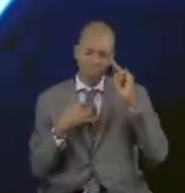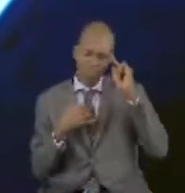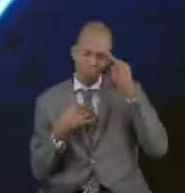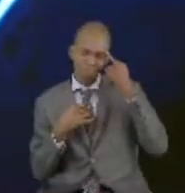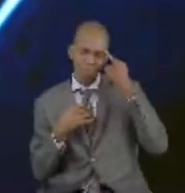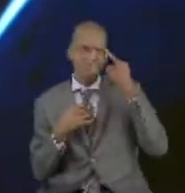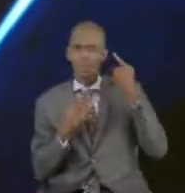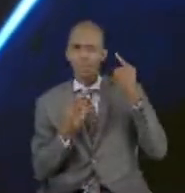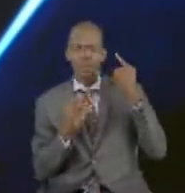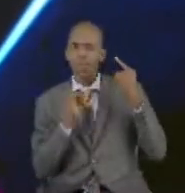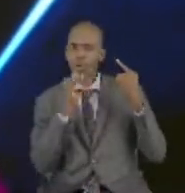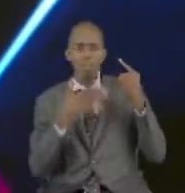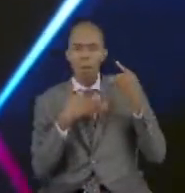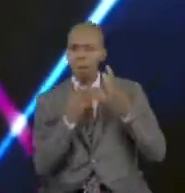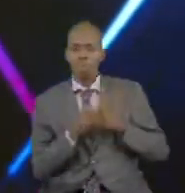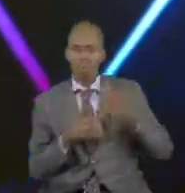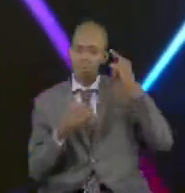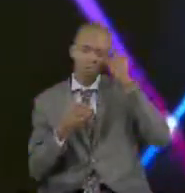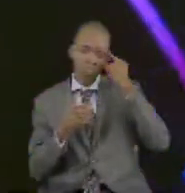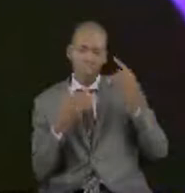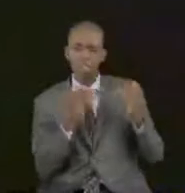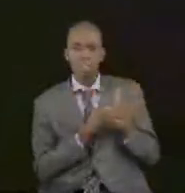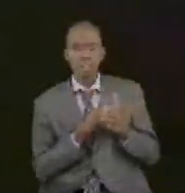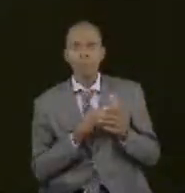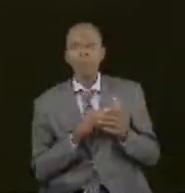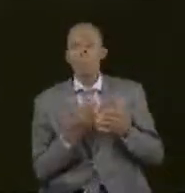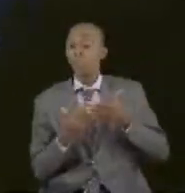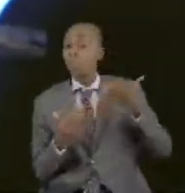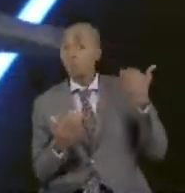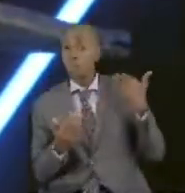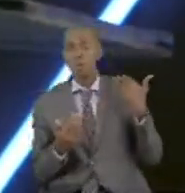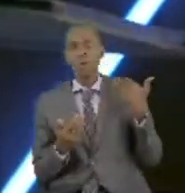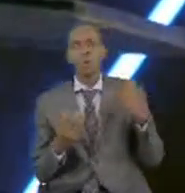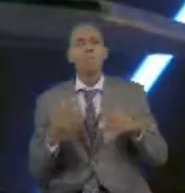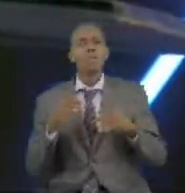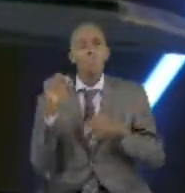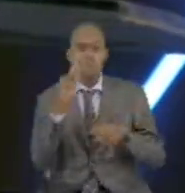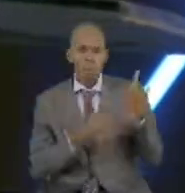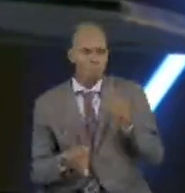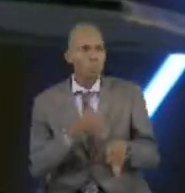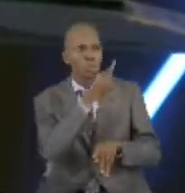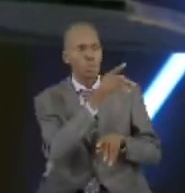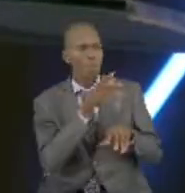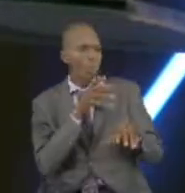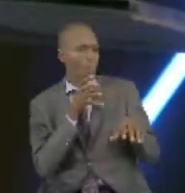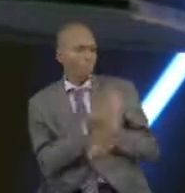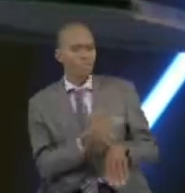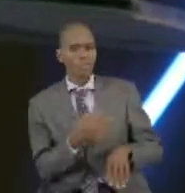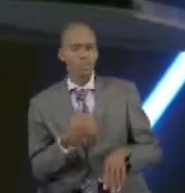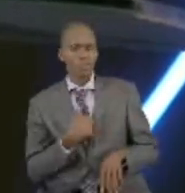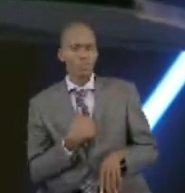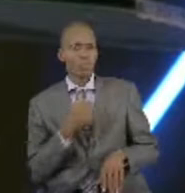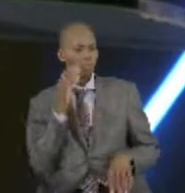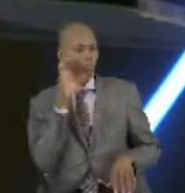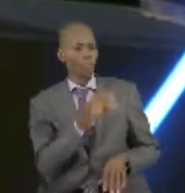non non ce n'est pas pas dépenser personnel les simples opérationnelle non le chien vers que moi je phase non ce n'est pas